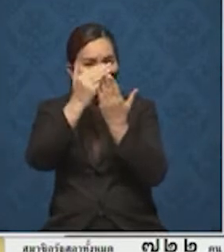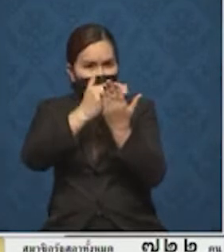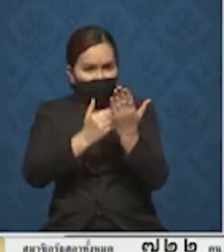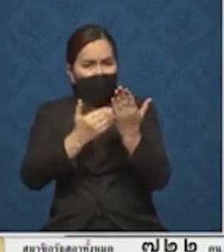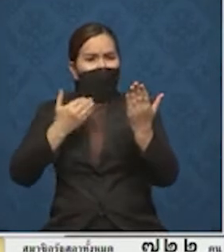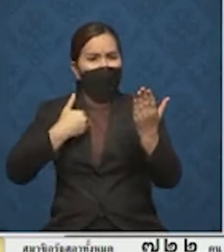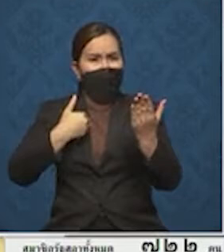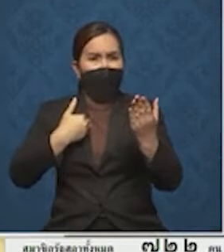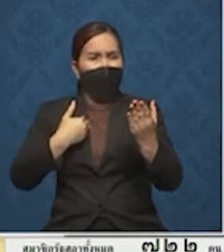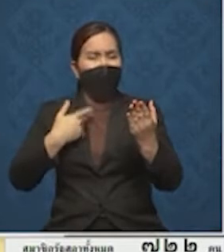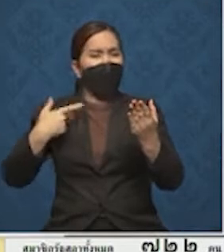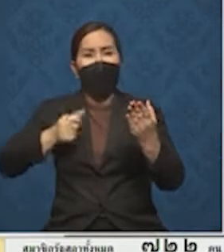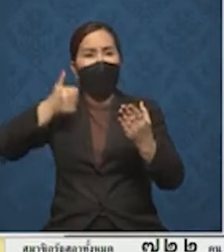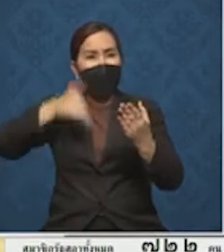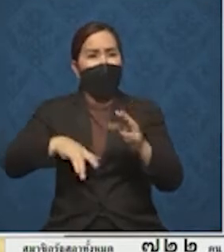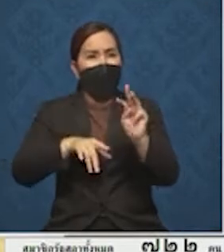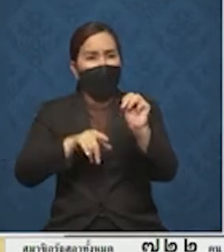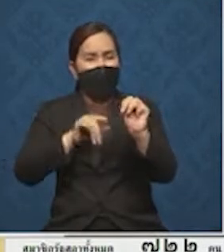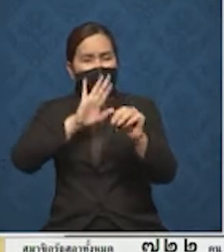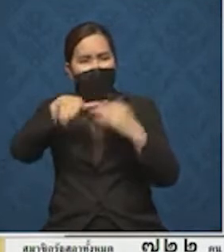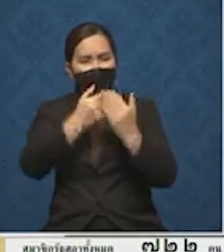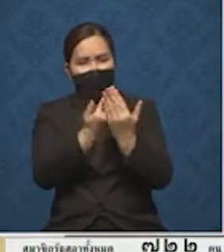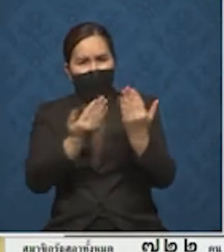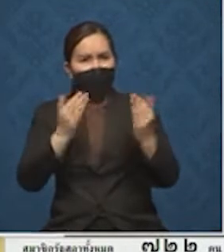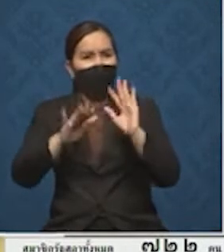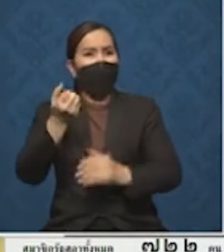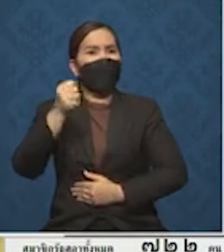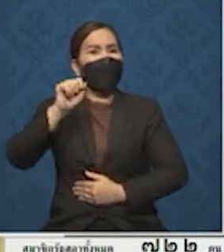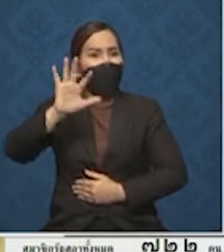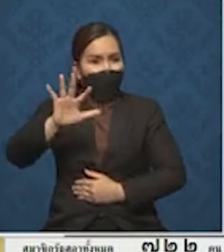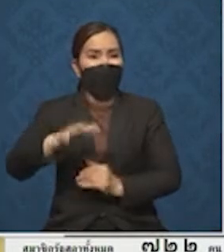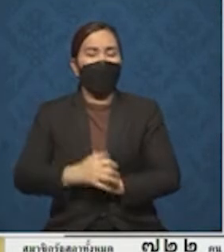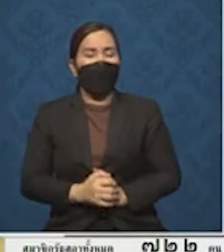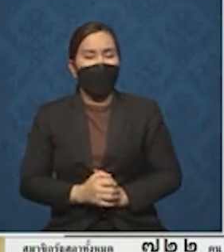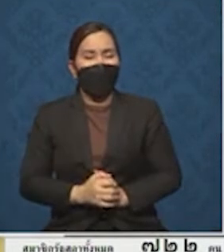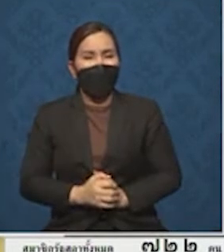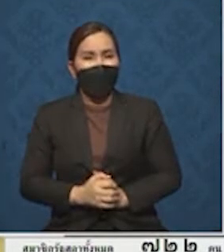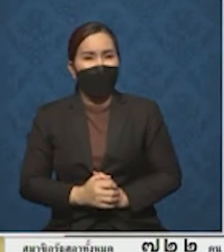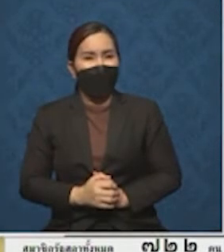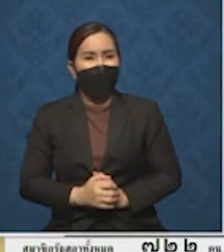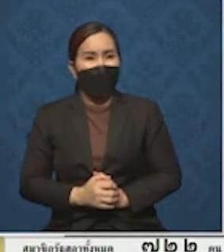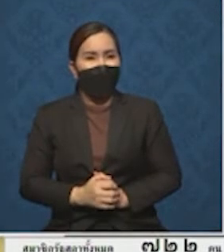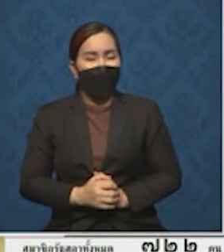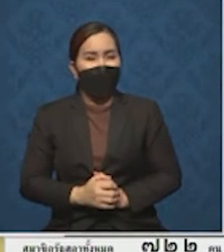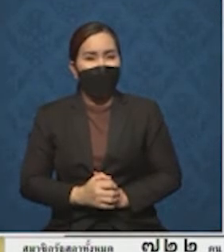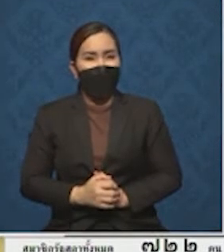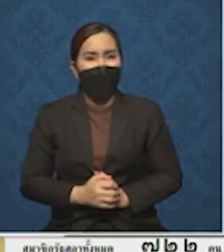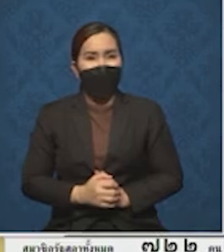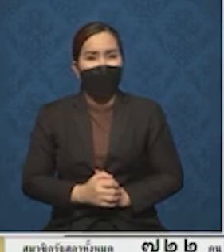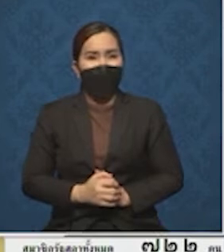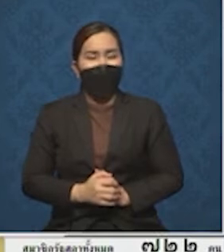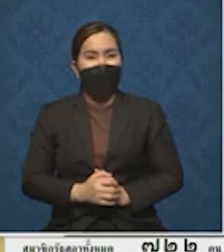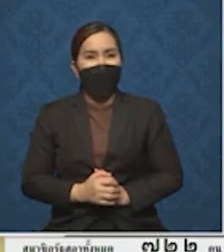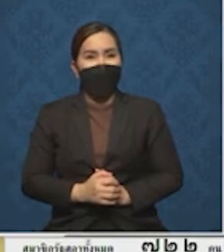มาตา15 มาตาแล้ในมาตาที่เป็การมีมาตรการเพื่อให